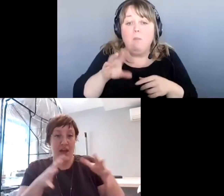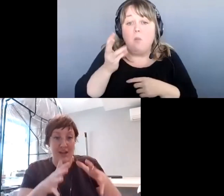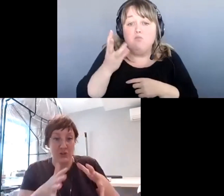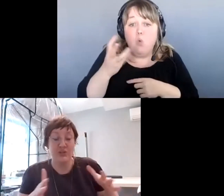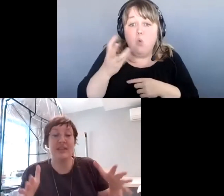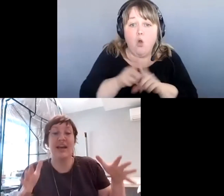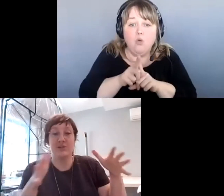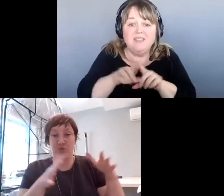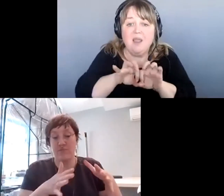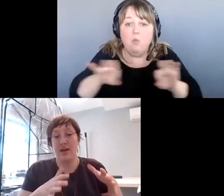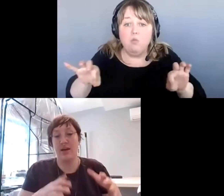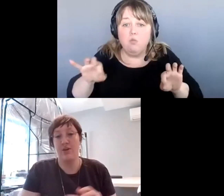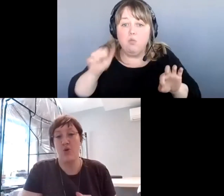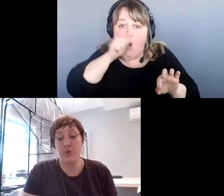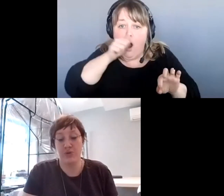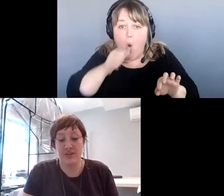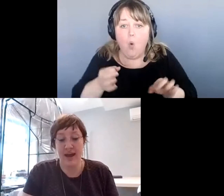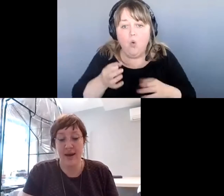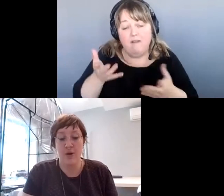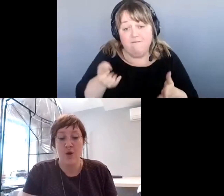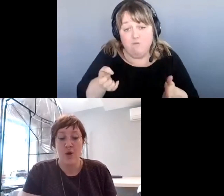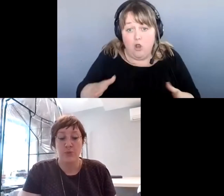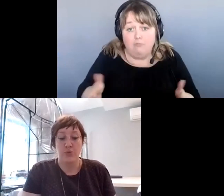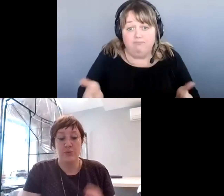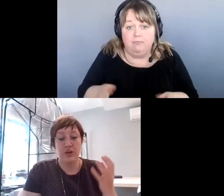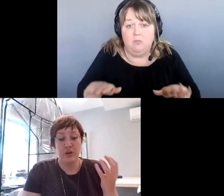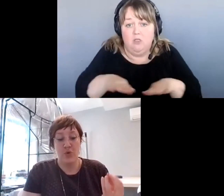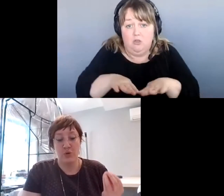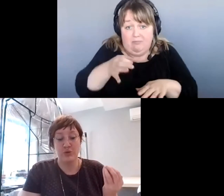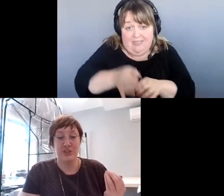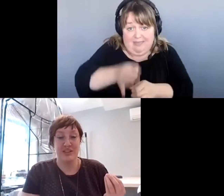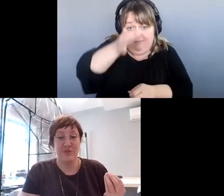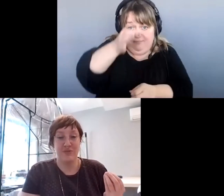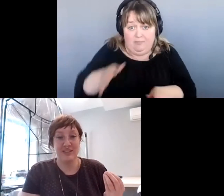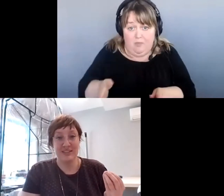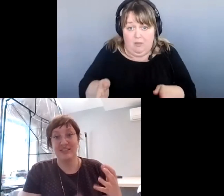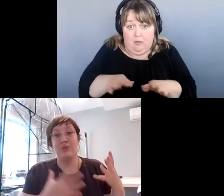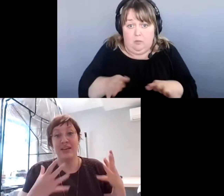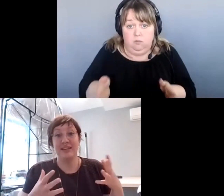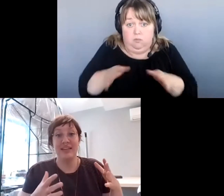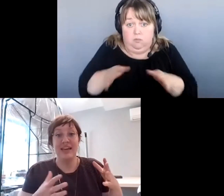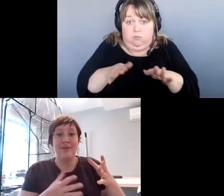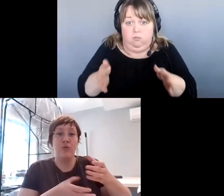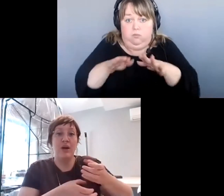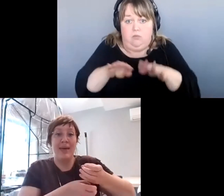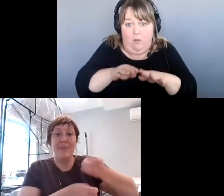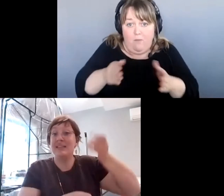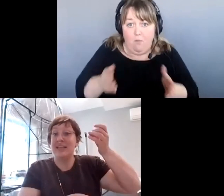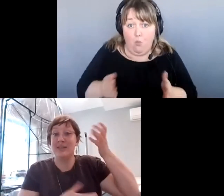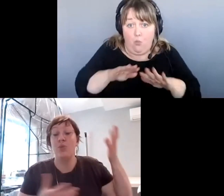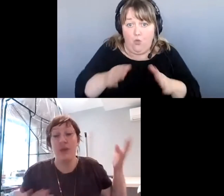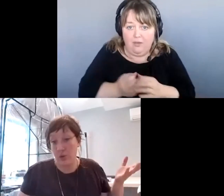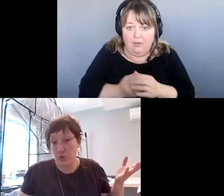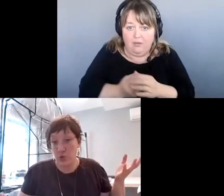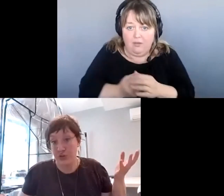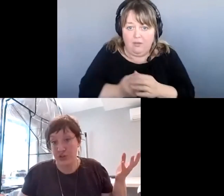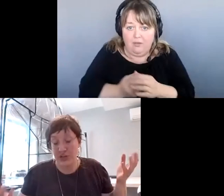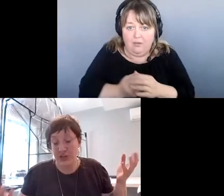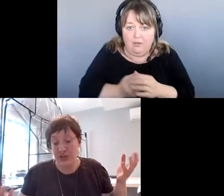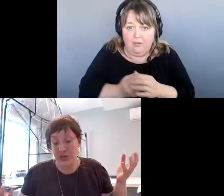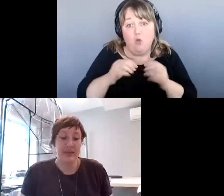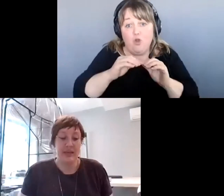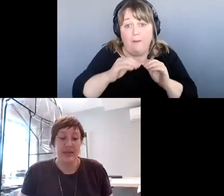c'est d'ajouter graduellement un peu de terre. Puis pour les poireaux, ce que ça va faire, c'est que ça va aider à avoir la belle section blanche